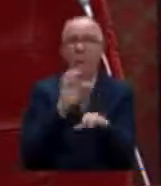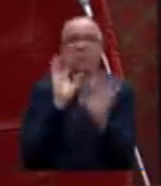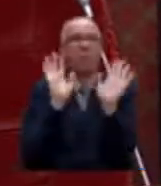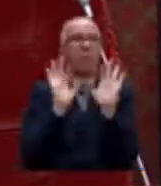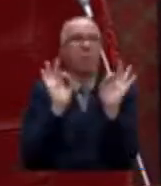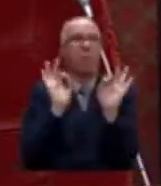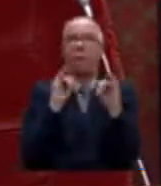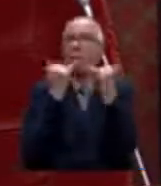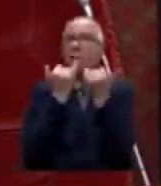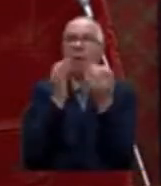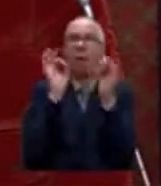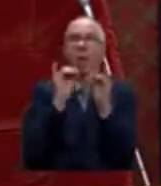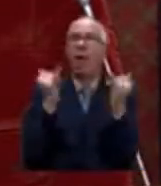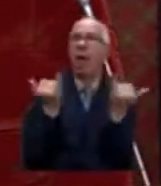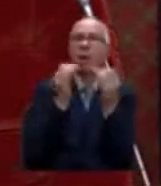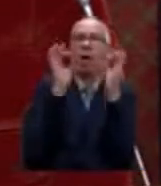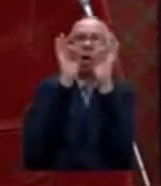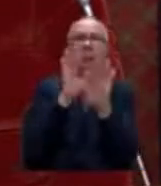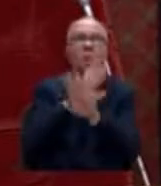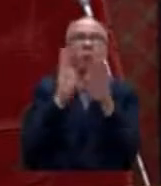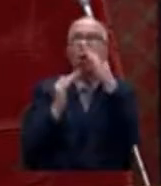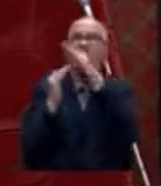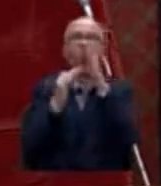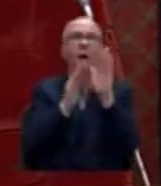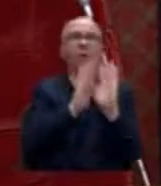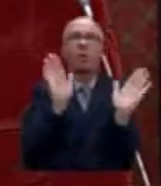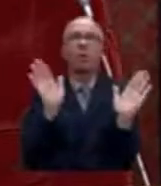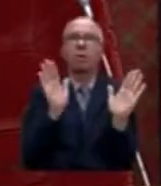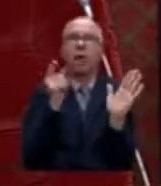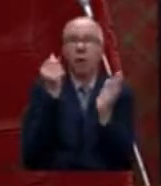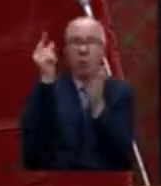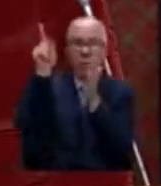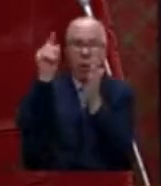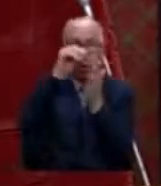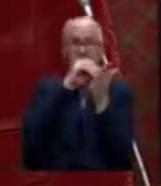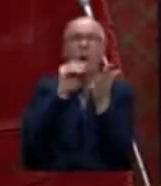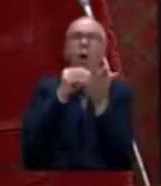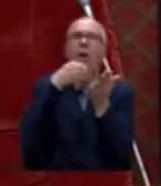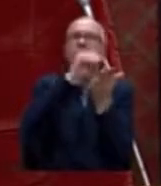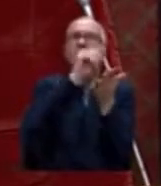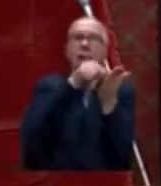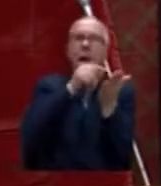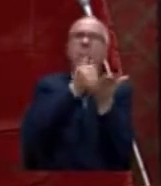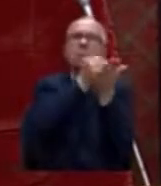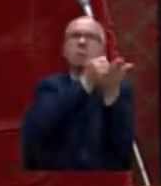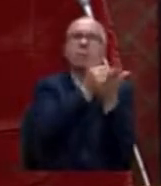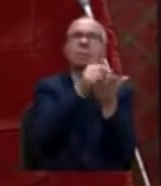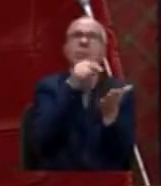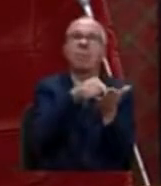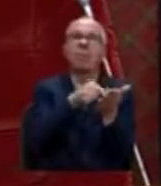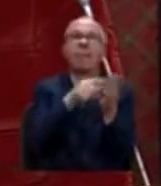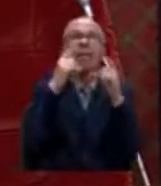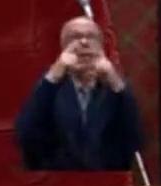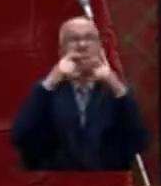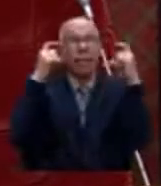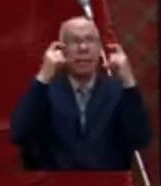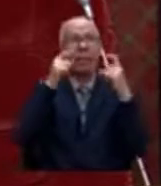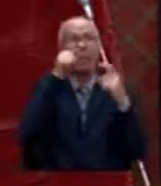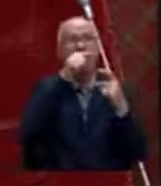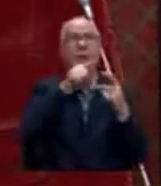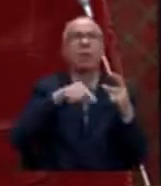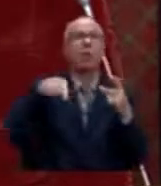وهذا متفق عليه داخل الحكومة. ثالثا بالنسبة للكمامات، أنا كنت نقول الكمامات الموجودة في السوق اللي هي